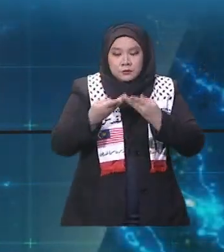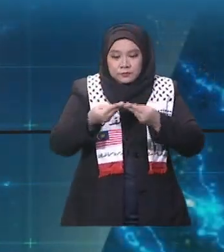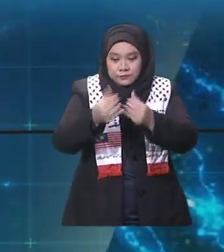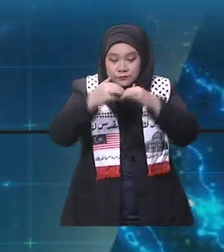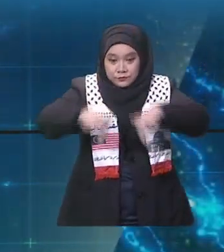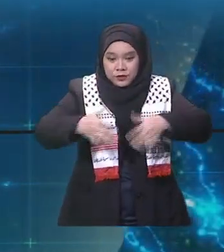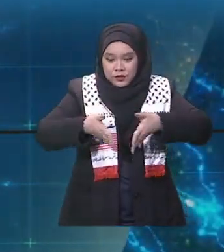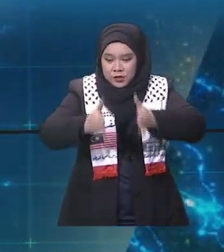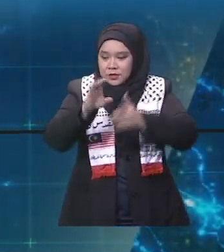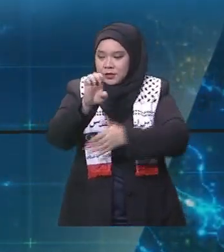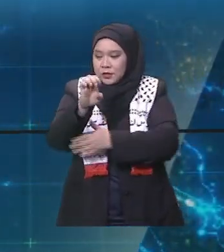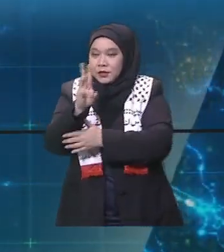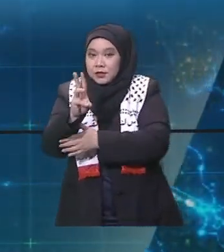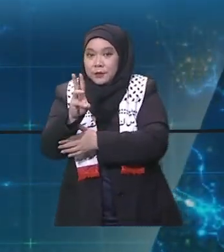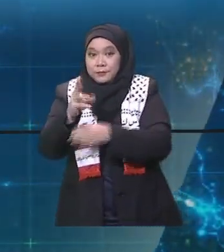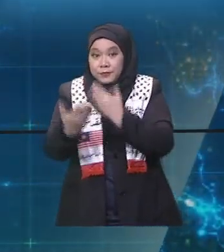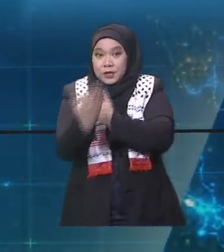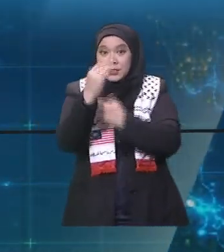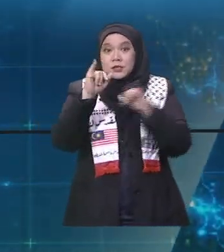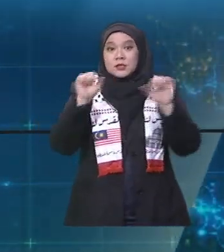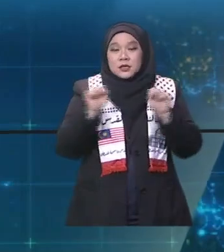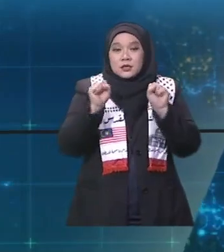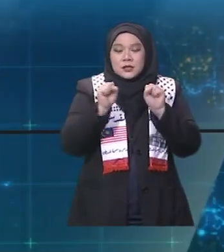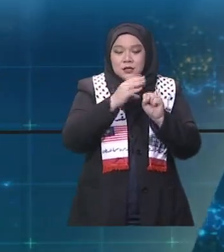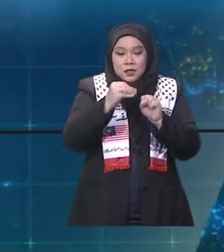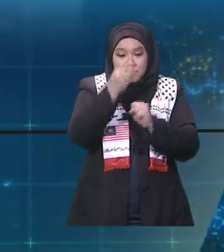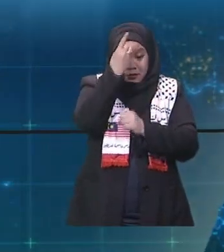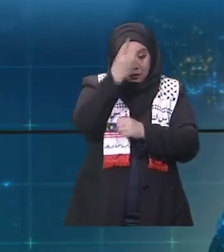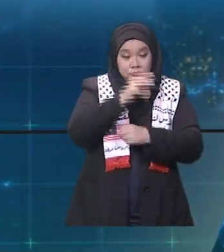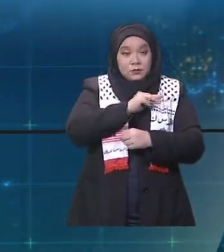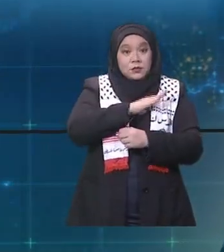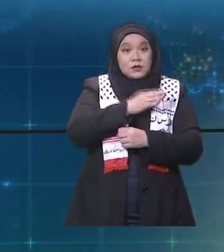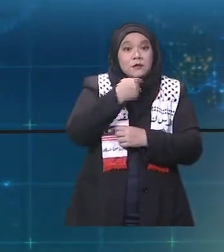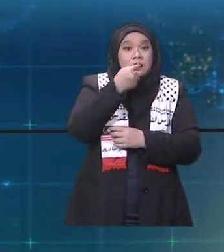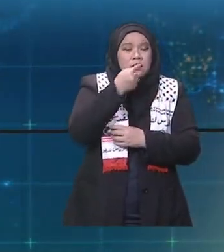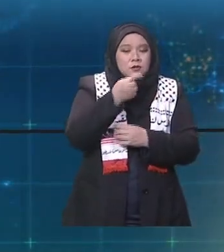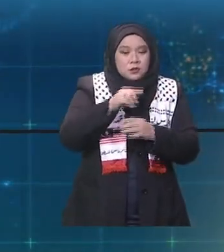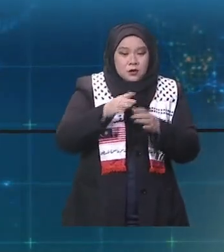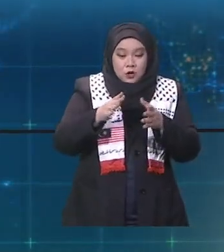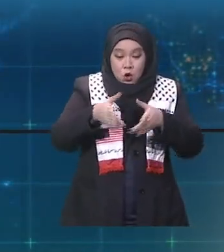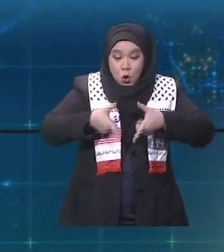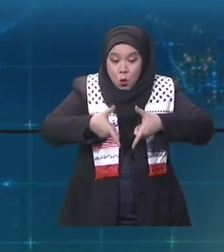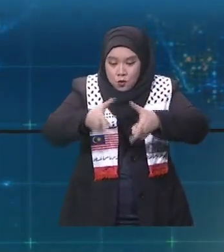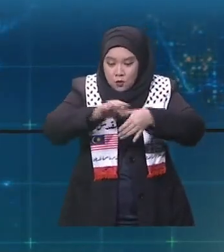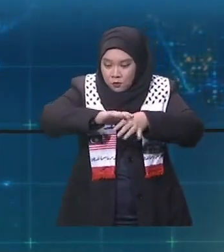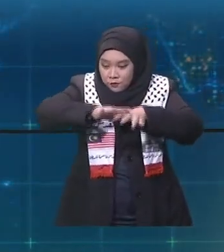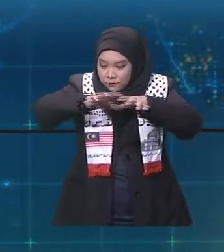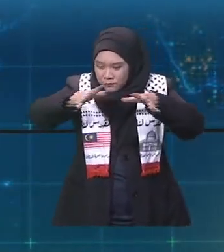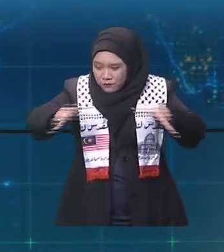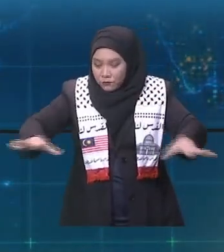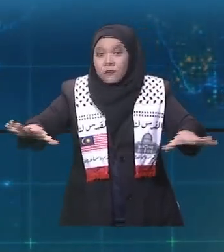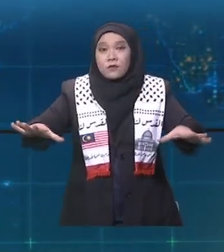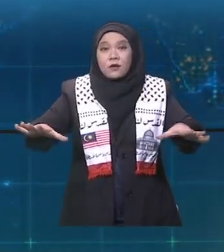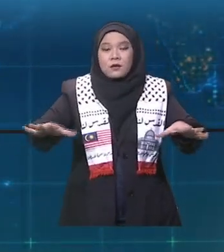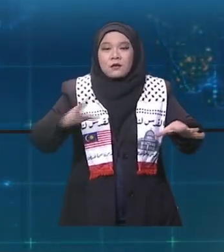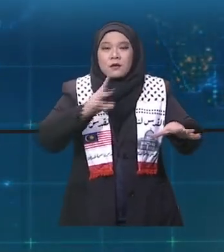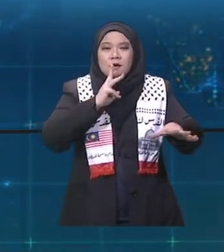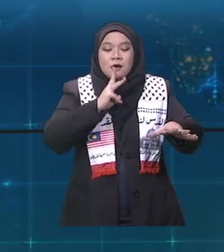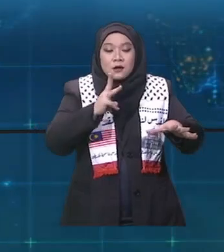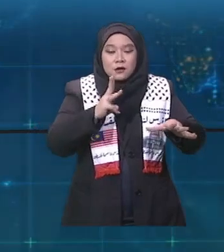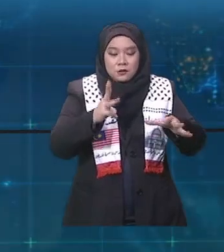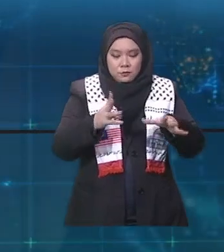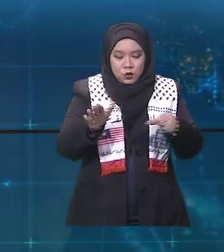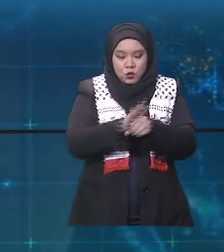E6 pada pagi Selasa Datuk Seri amriddin shari berkata limpahan air longkang dipenuhi dengan batu dan tanah menyebabkan berlaku